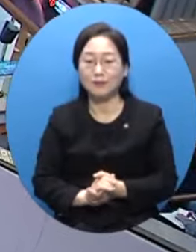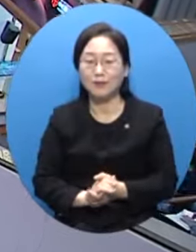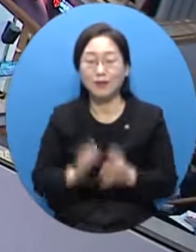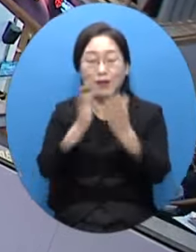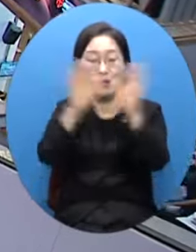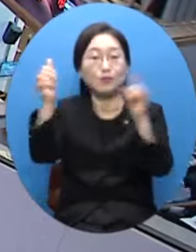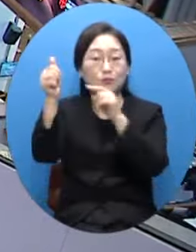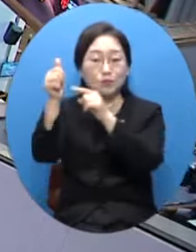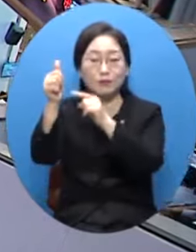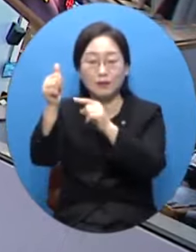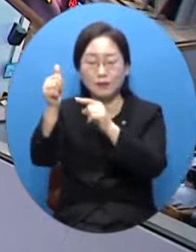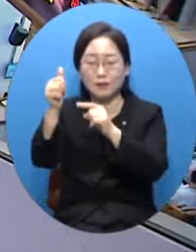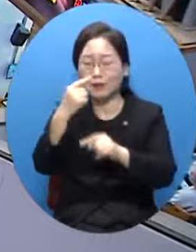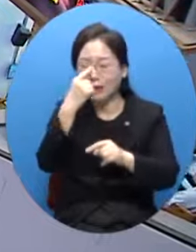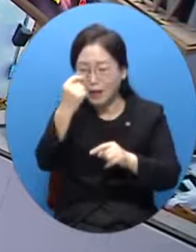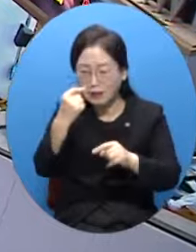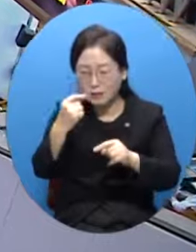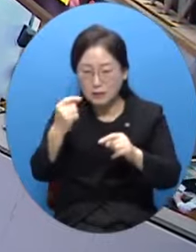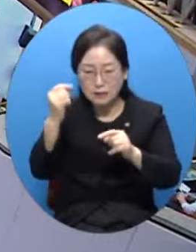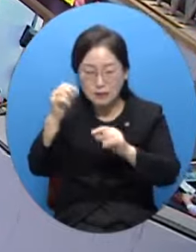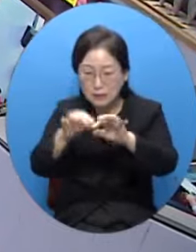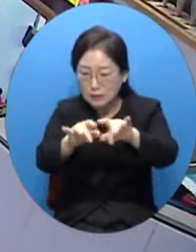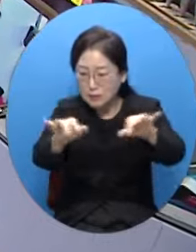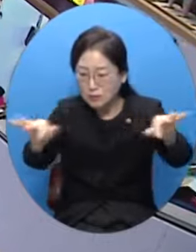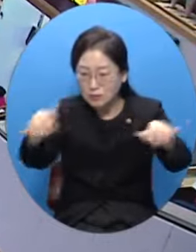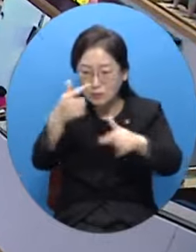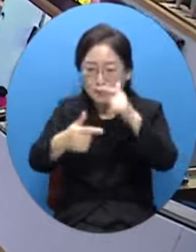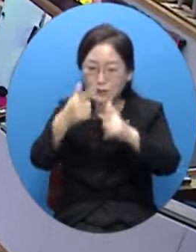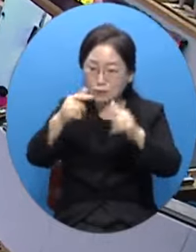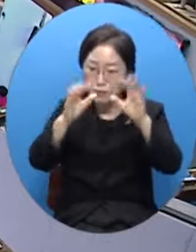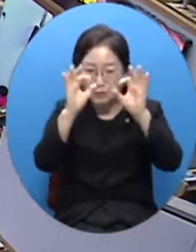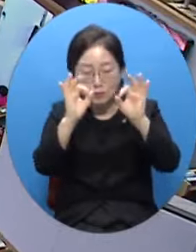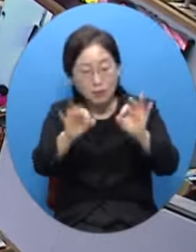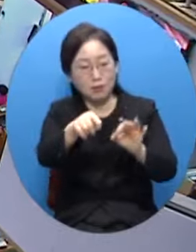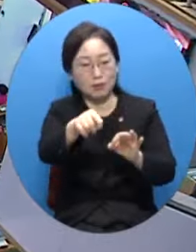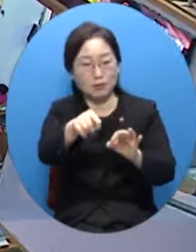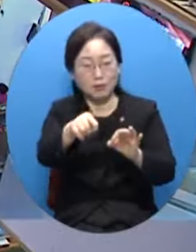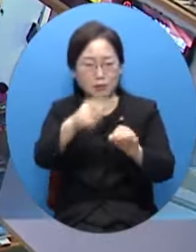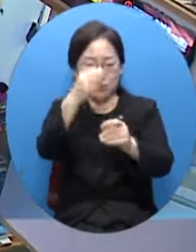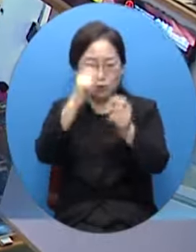모세가 그 가시떨기를 보니 이 떨기나무가 불이 붙었는데